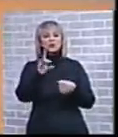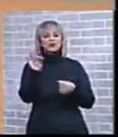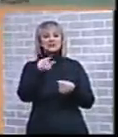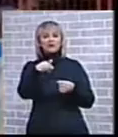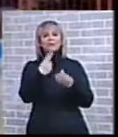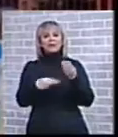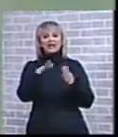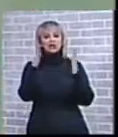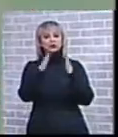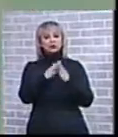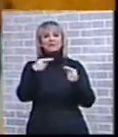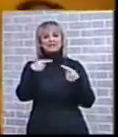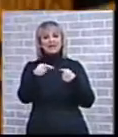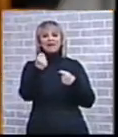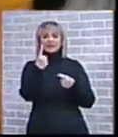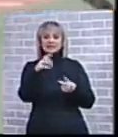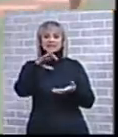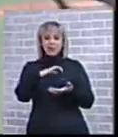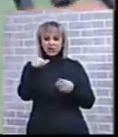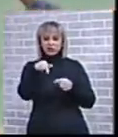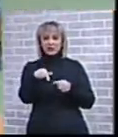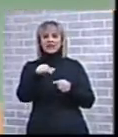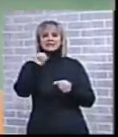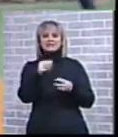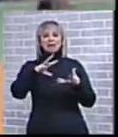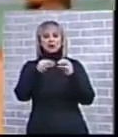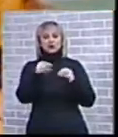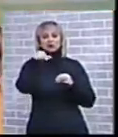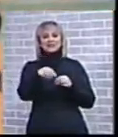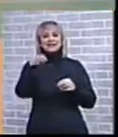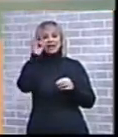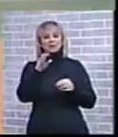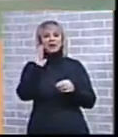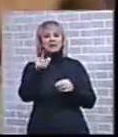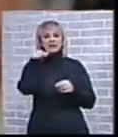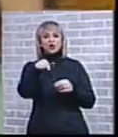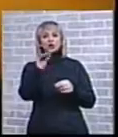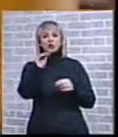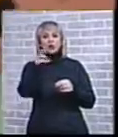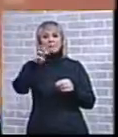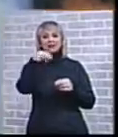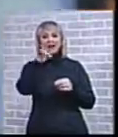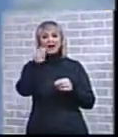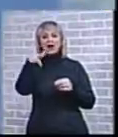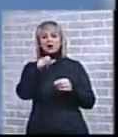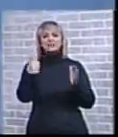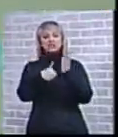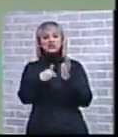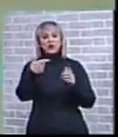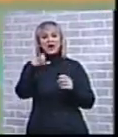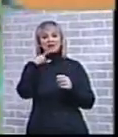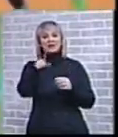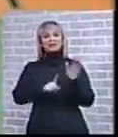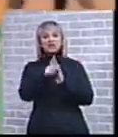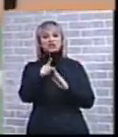Ростов-Дон проиграет дома с разницей в 11 мячей. Самой результативной в Германии стала Юлия Моногарова – 6 голами.